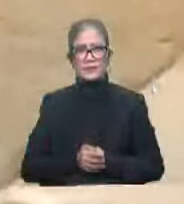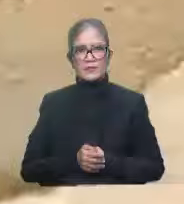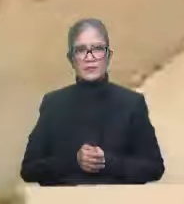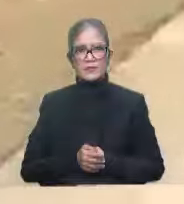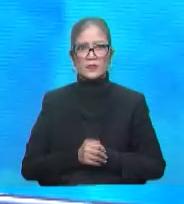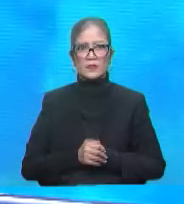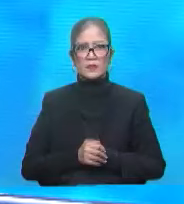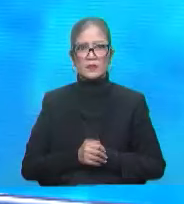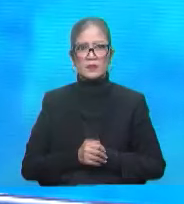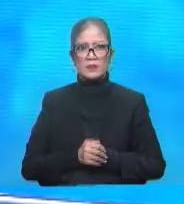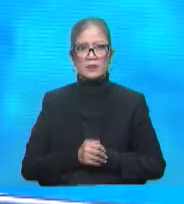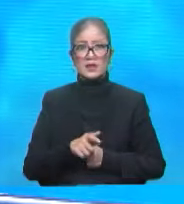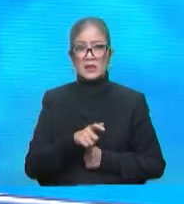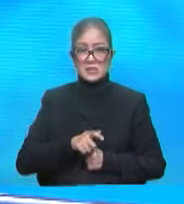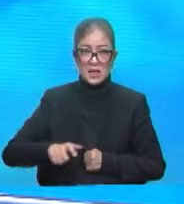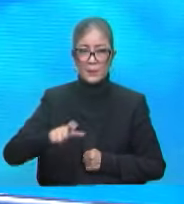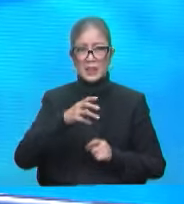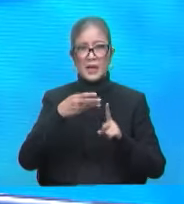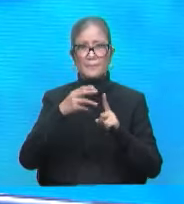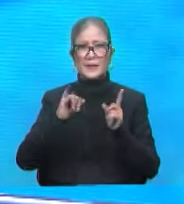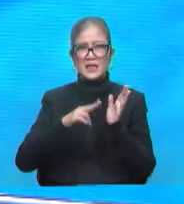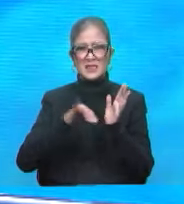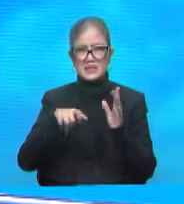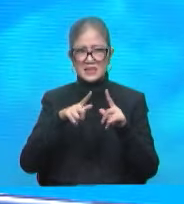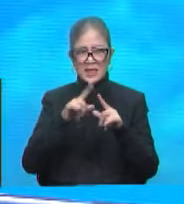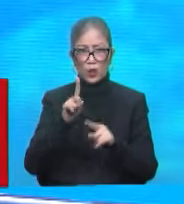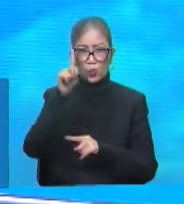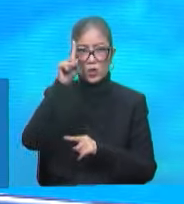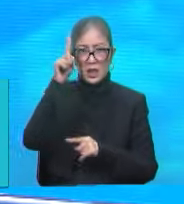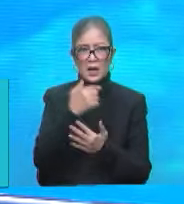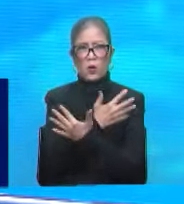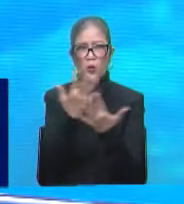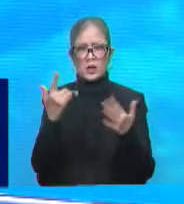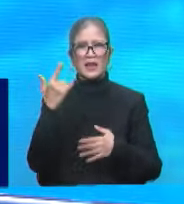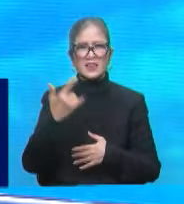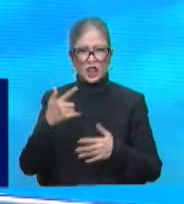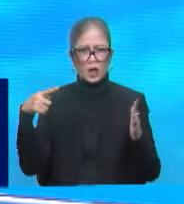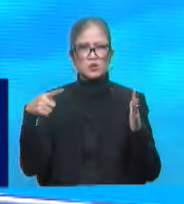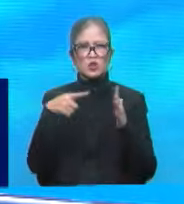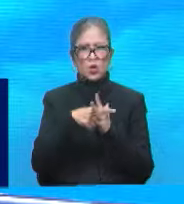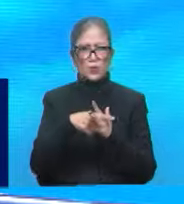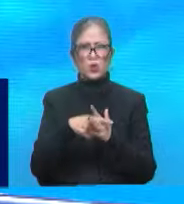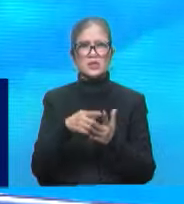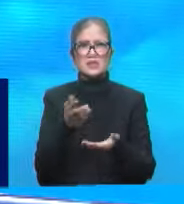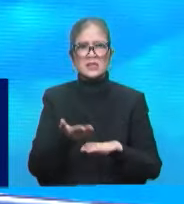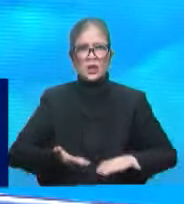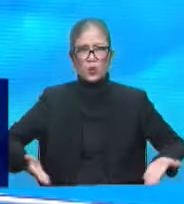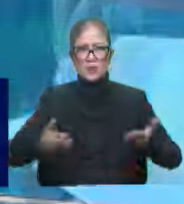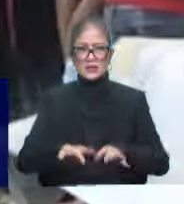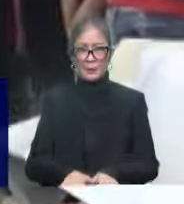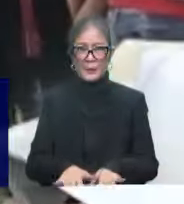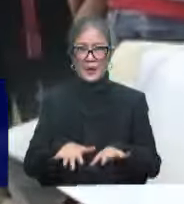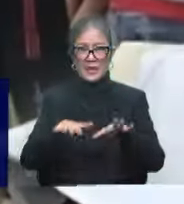semangka sementara itu pemirsa di Kecamatan Binjai Utara warga tetap mencoblos di tengah kepungan banjir meski lokasi